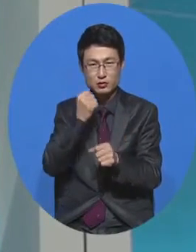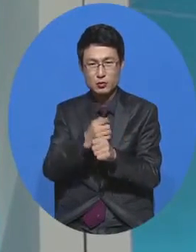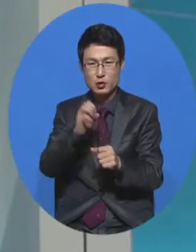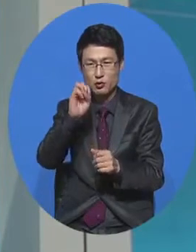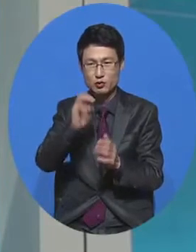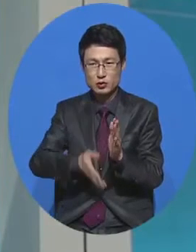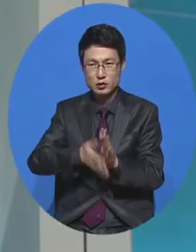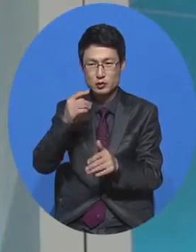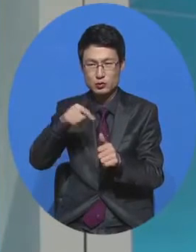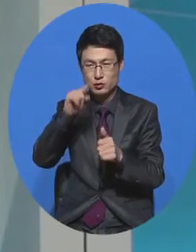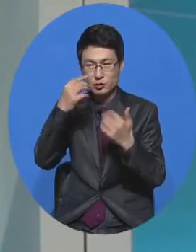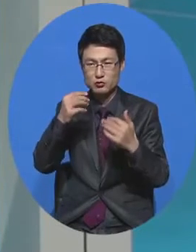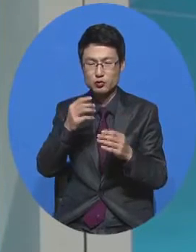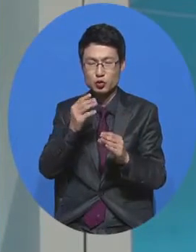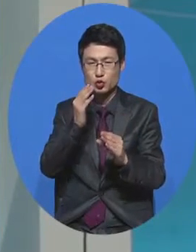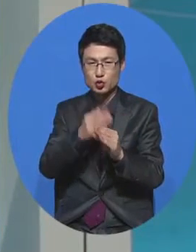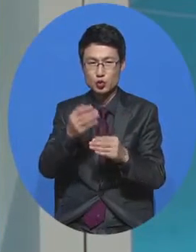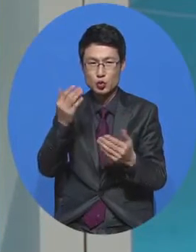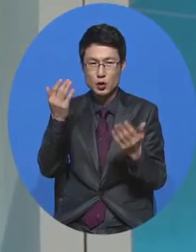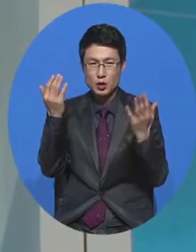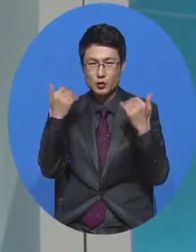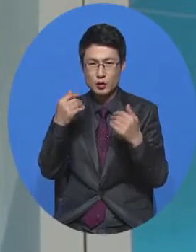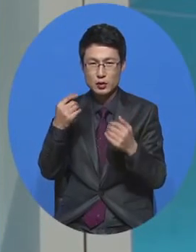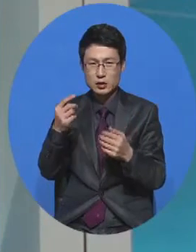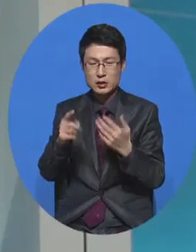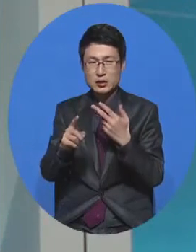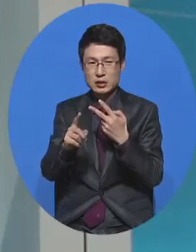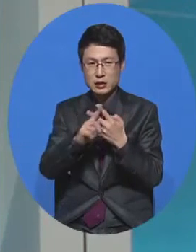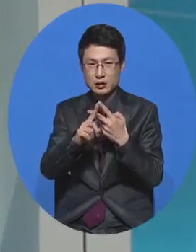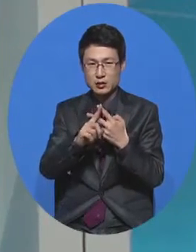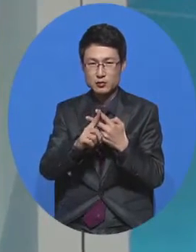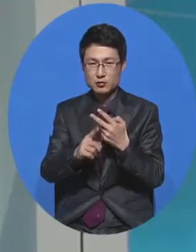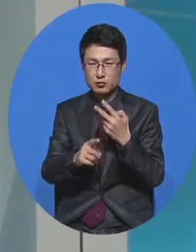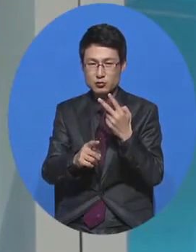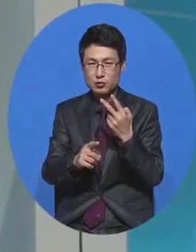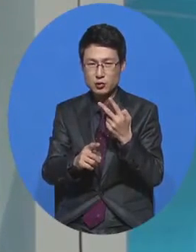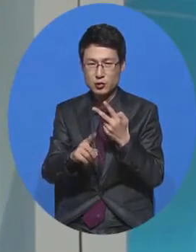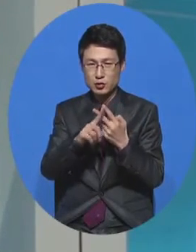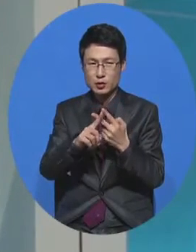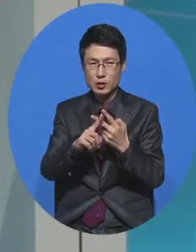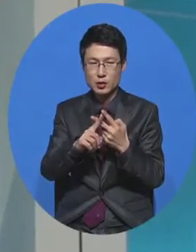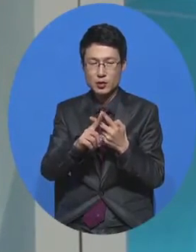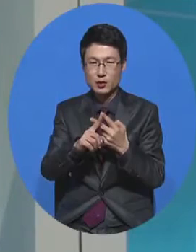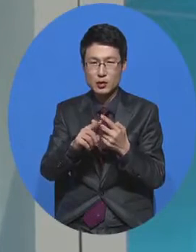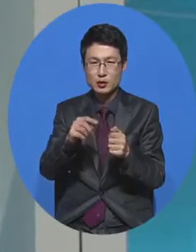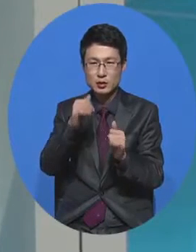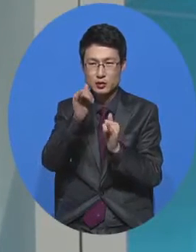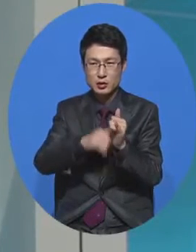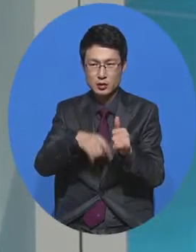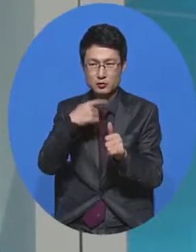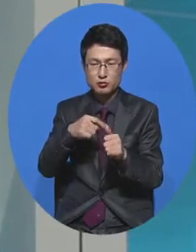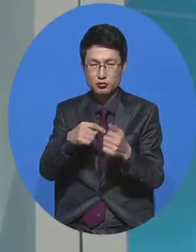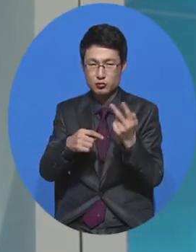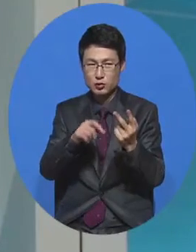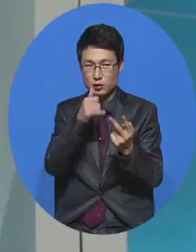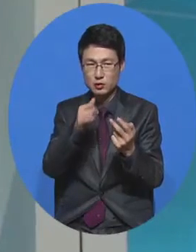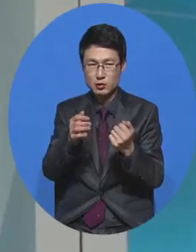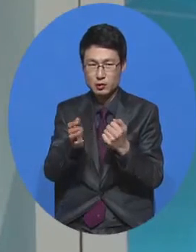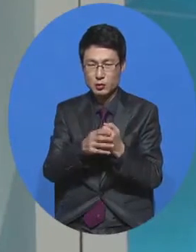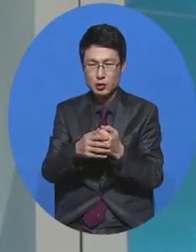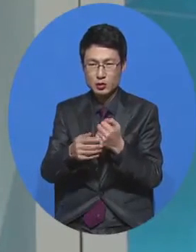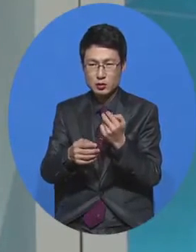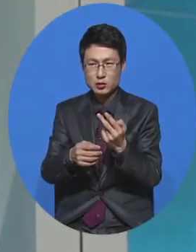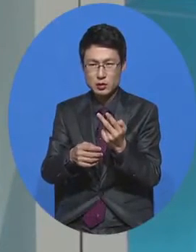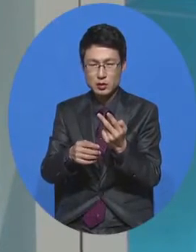경우는 뭐 중학교가 기존의 1학년에 편성된 학교가 2세기 학교 밖에 없게 아래의 4 이 3학년으로 편성하는